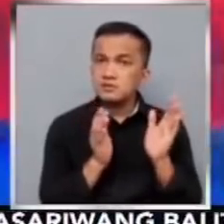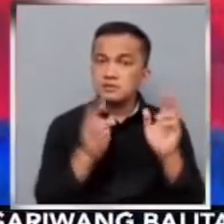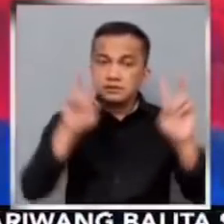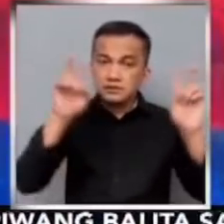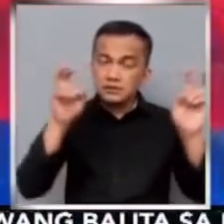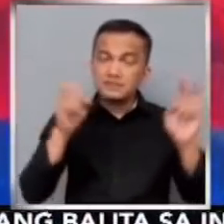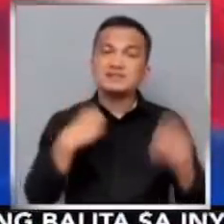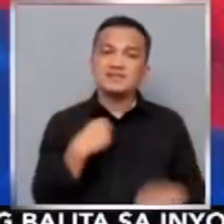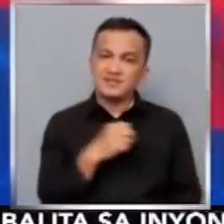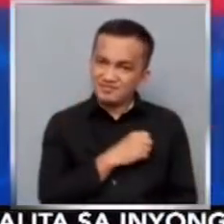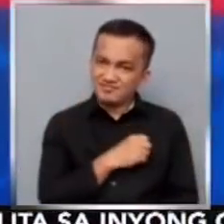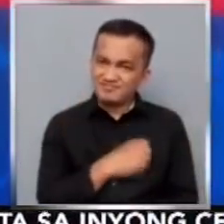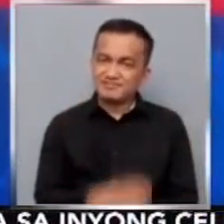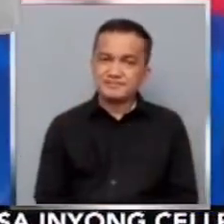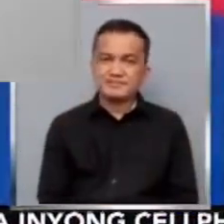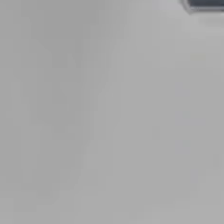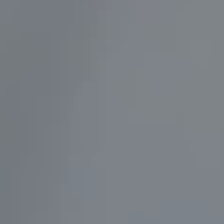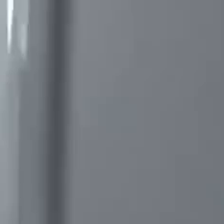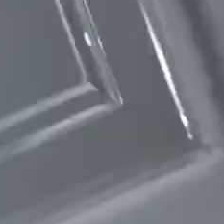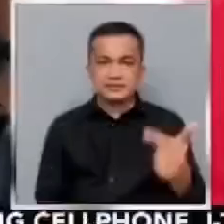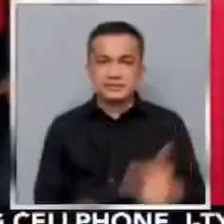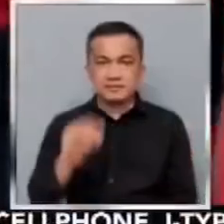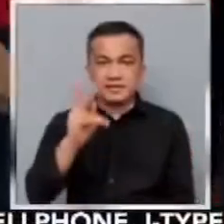ang tinutukan ni Maki Pulido.